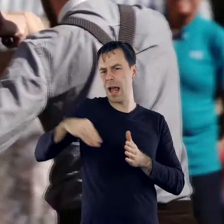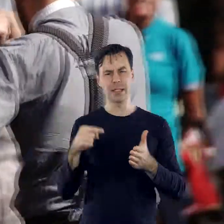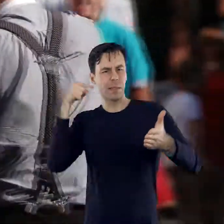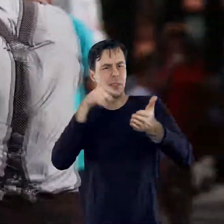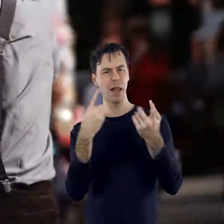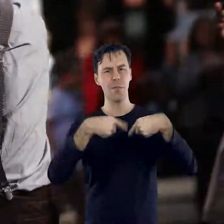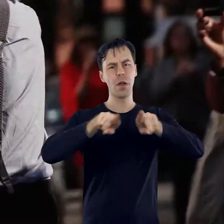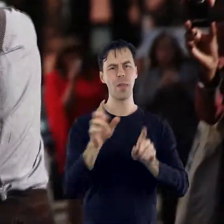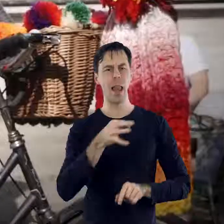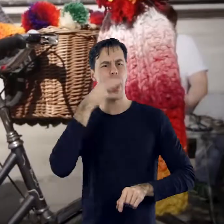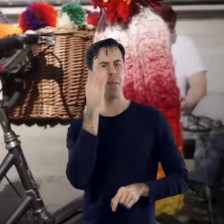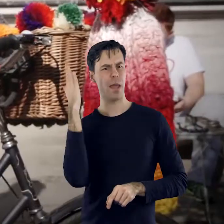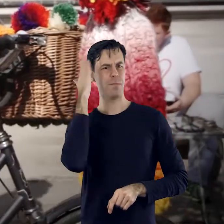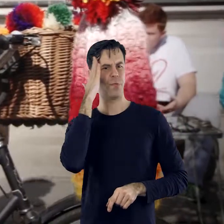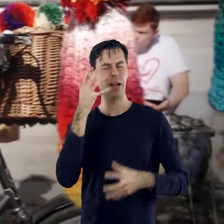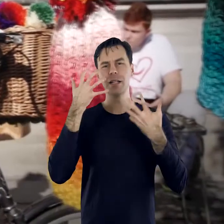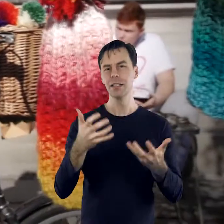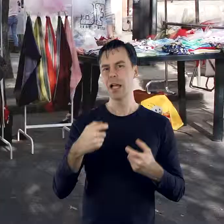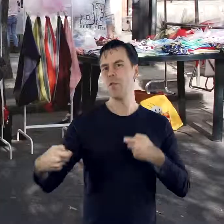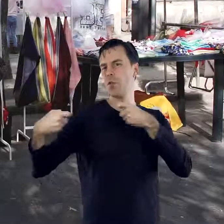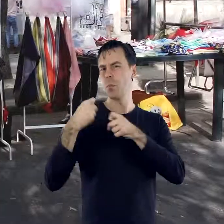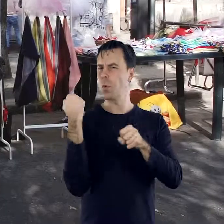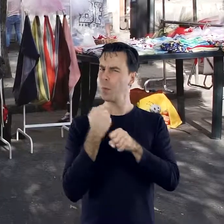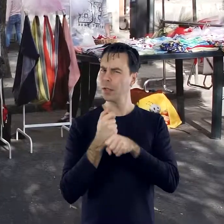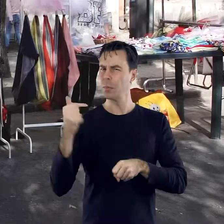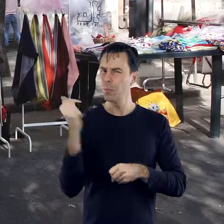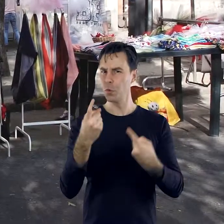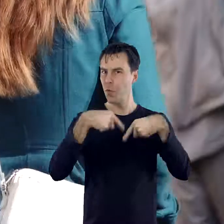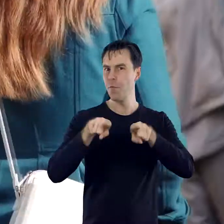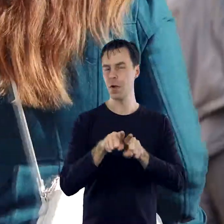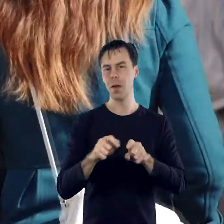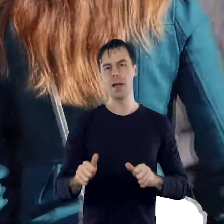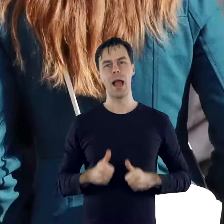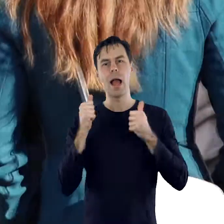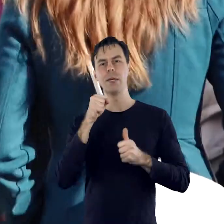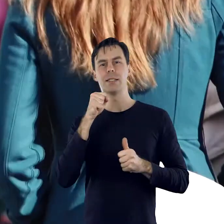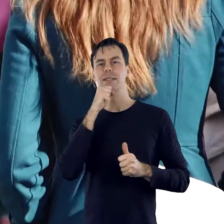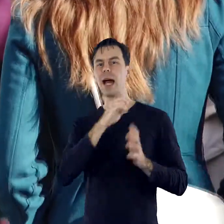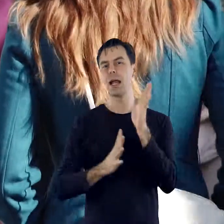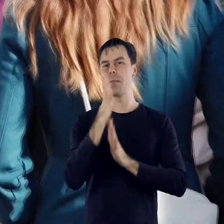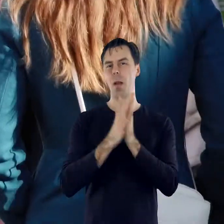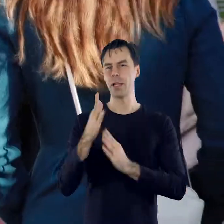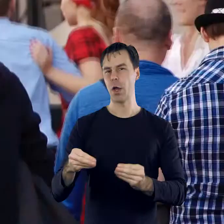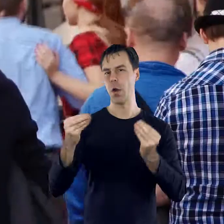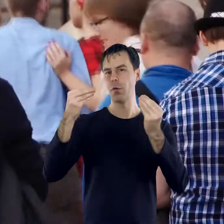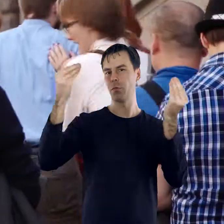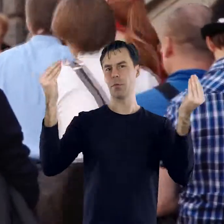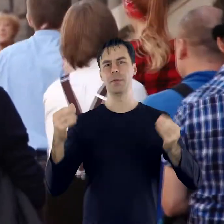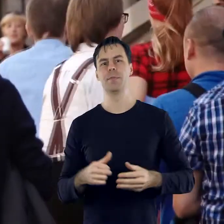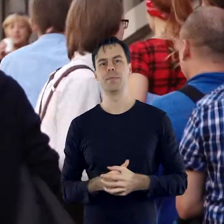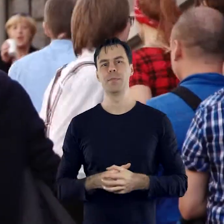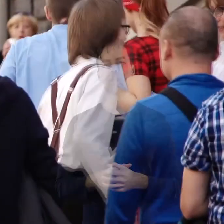lepiej mieszkało i że to jest taka wspólna robota, którą musimy zrobić, jeżeli chcemy, żeby to Stare Polesie się dźwignęło.